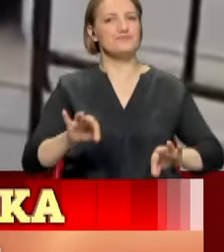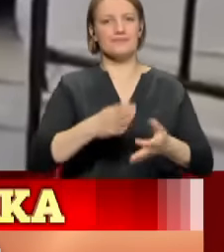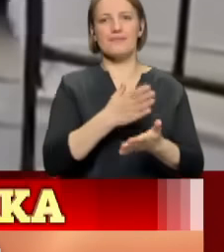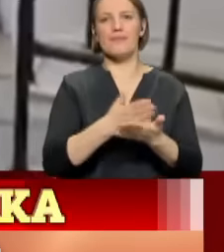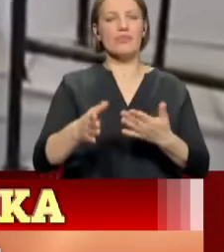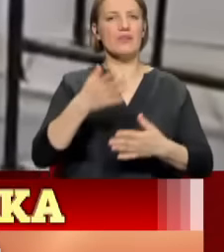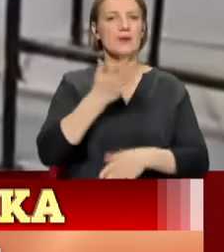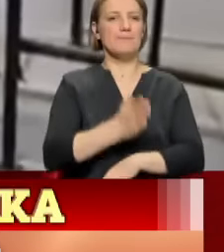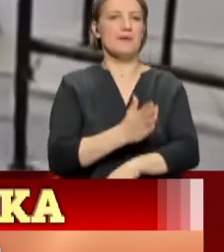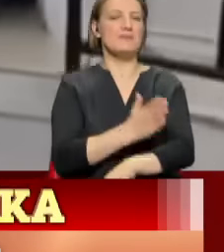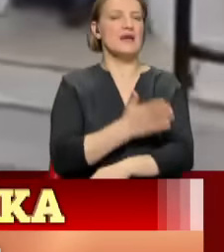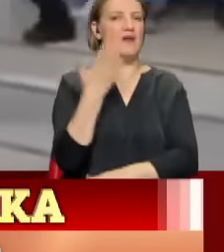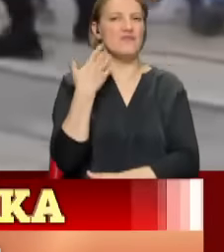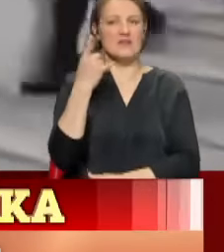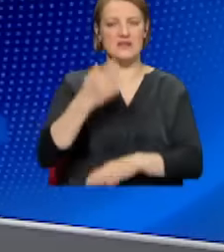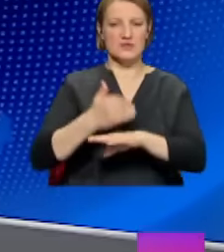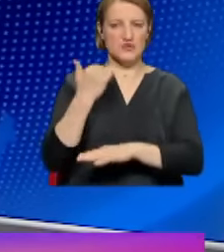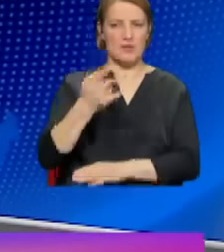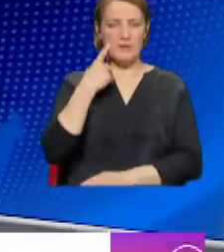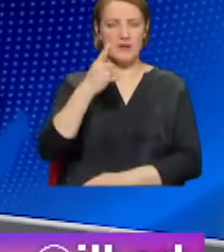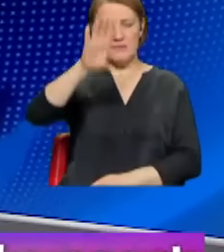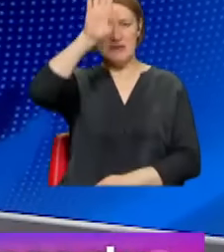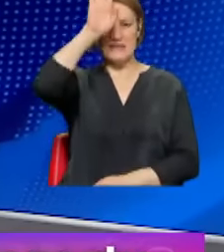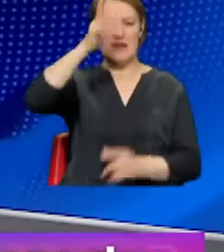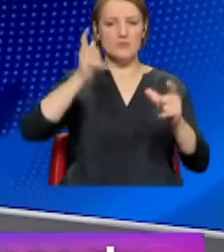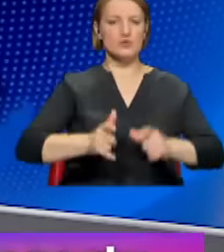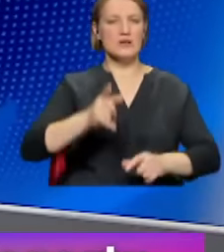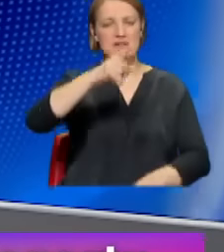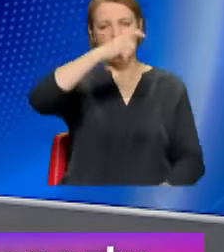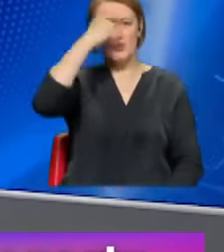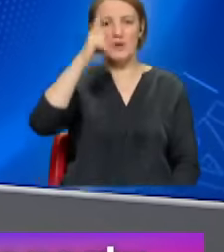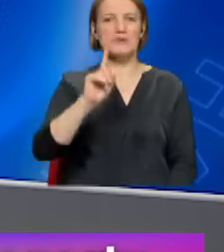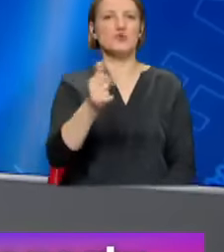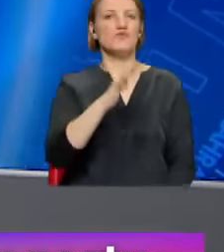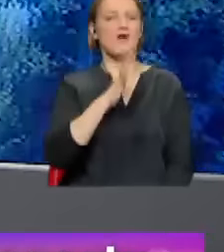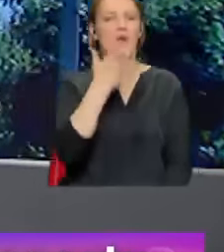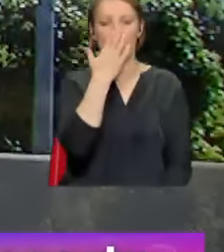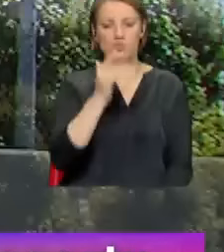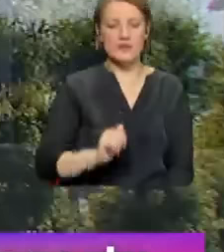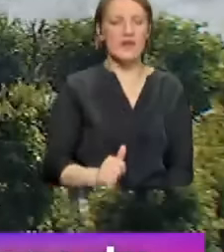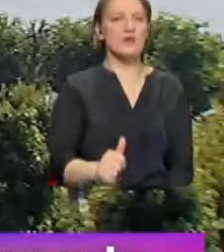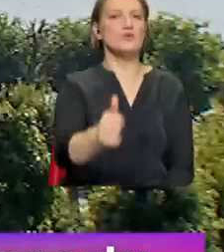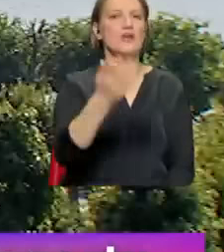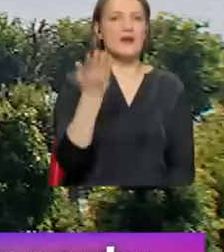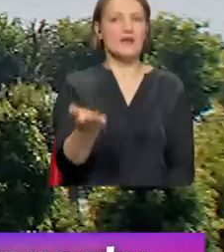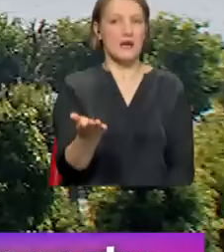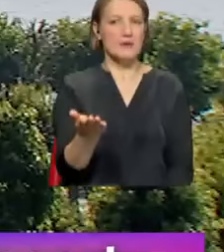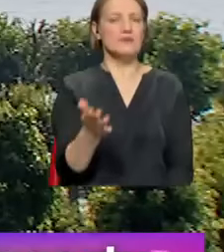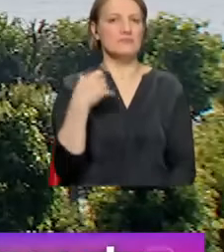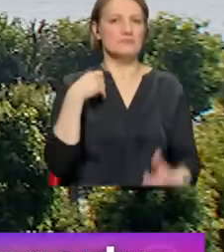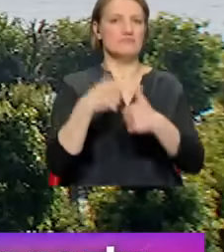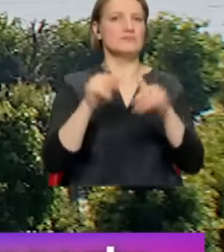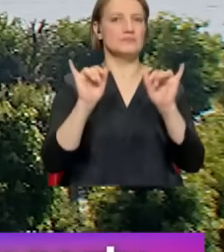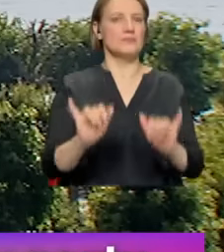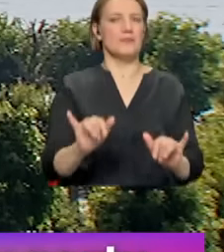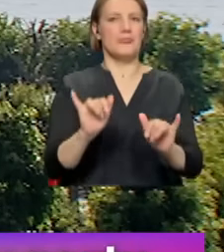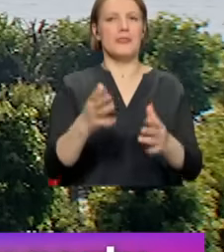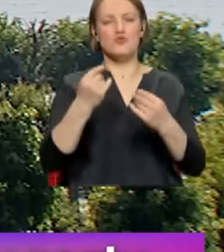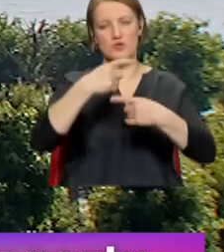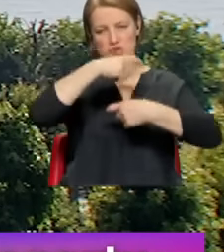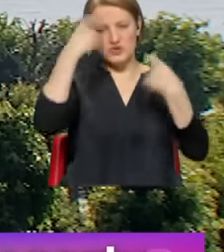edelim. Memleket havasıyla dışarı bir kez daha bakalım mı? İstanbul'da sıcak bir gün var ve önümüzdeki günler de keza yine aynı şekilde